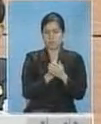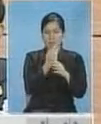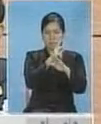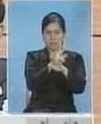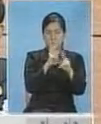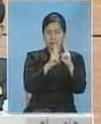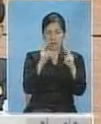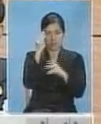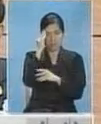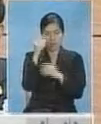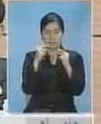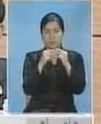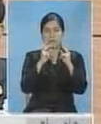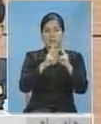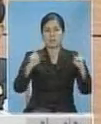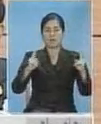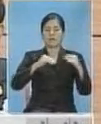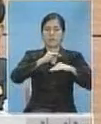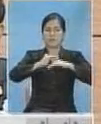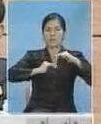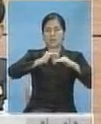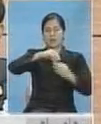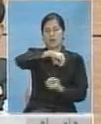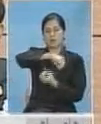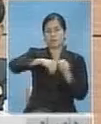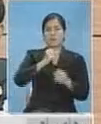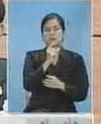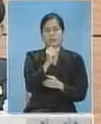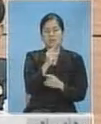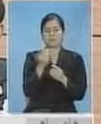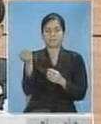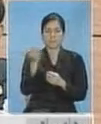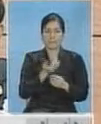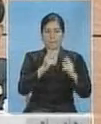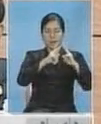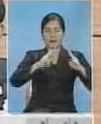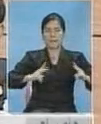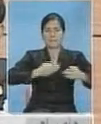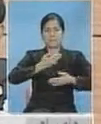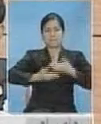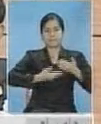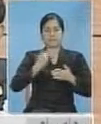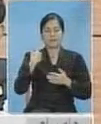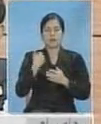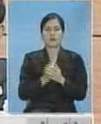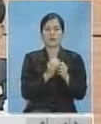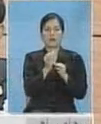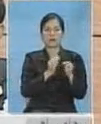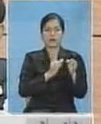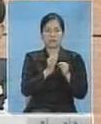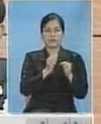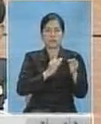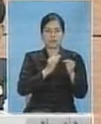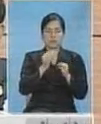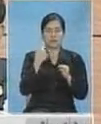รมาธิการพัฒนาเศรษฐกิจได้เรียนเชิญหน่วยงานที่เกี่ยวข้องโดยเฉพาะยิ่งทางกรมการค้าภายในกระทรวงพาณิชย์มาชี้แจงโครงการว่ามีความมั่นใจ